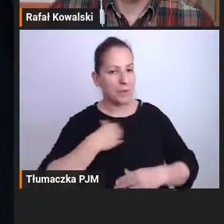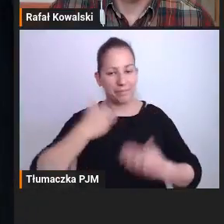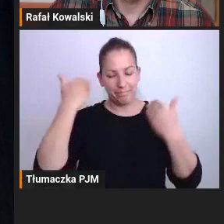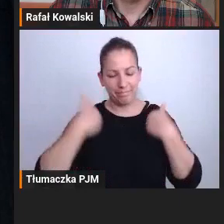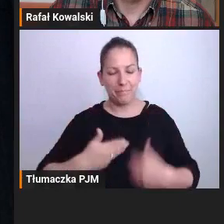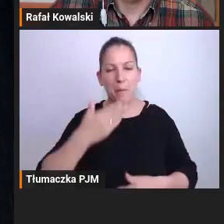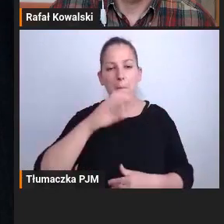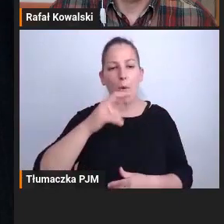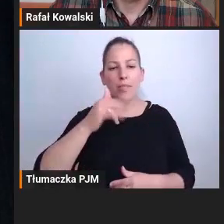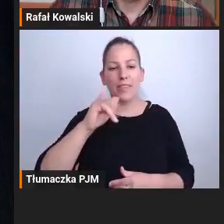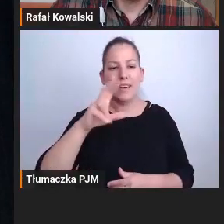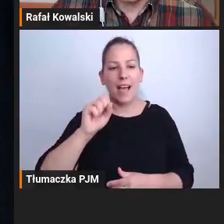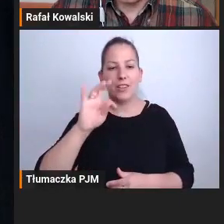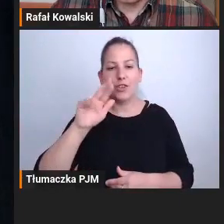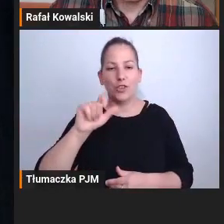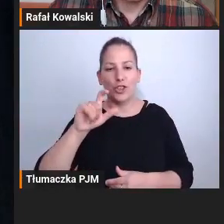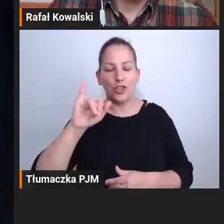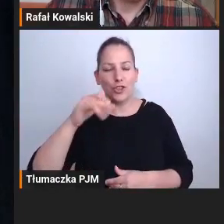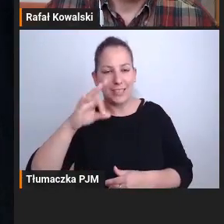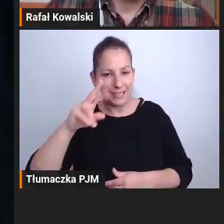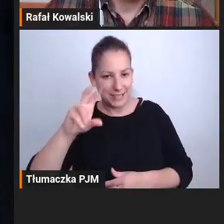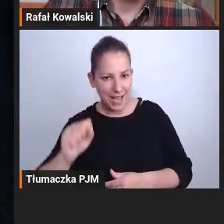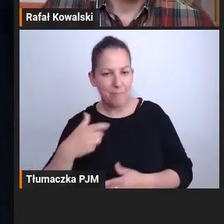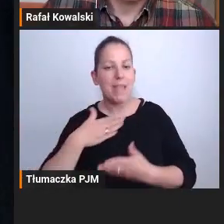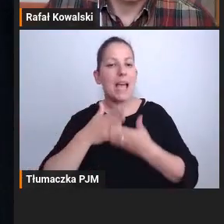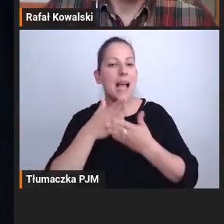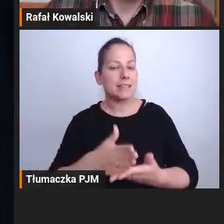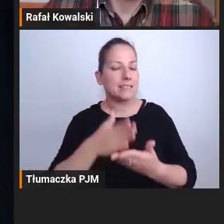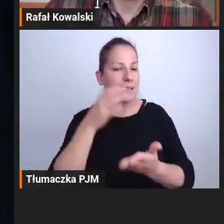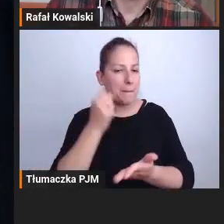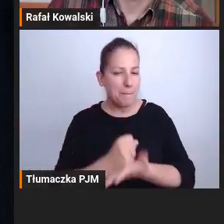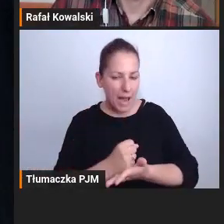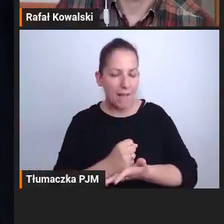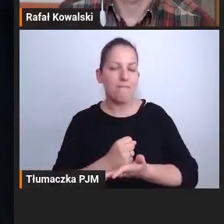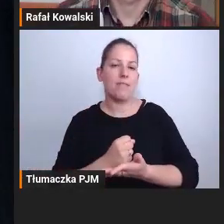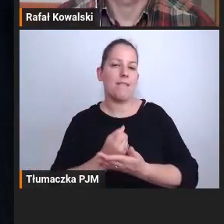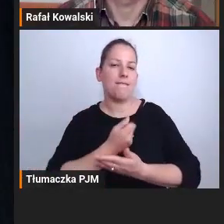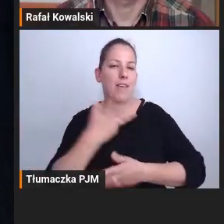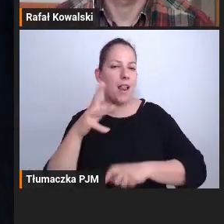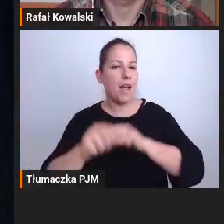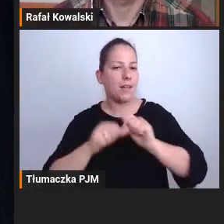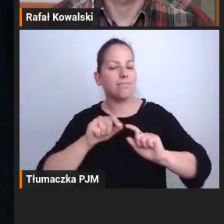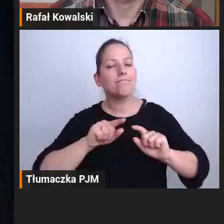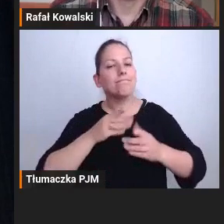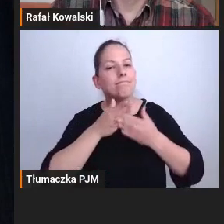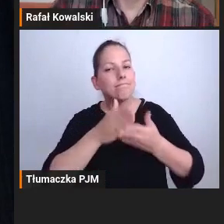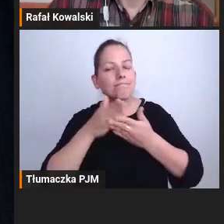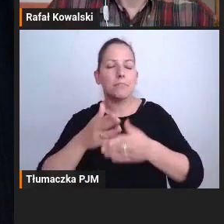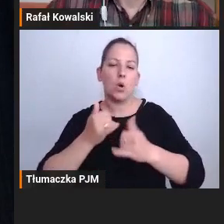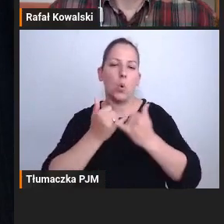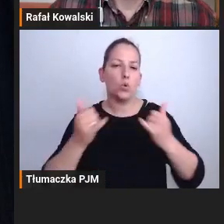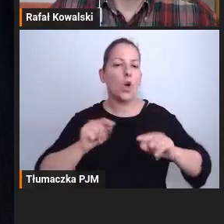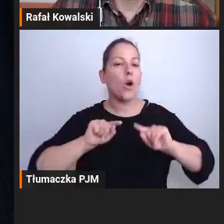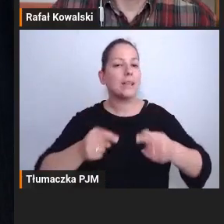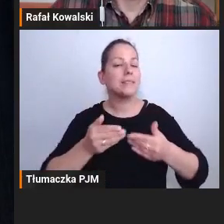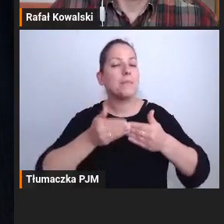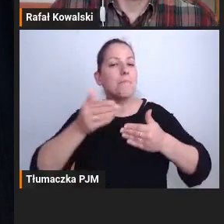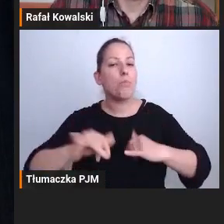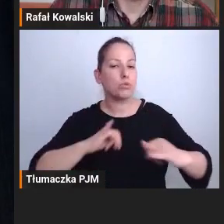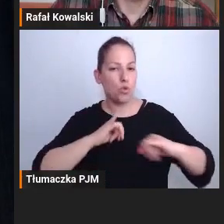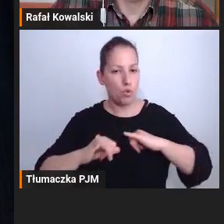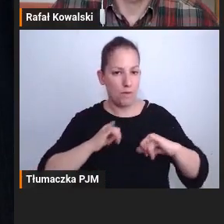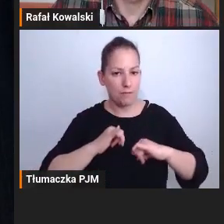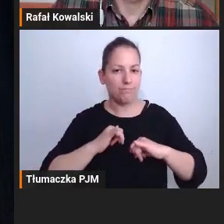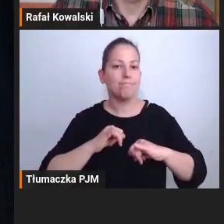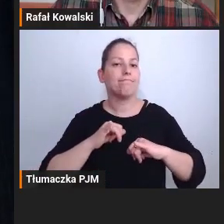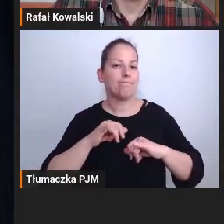Monika Trzcińska. Jestem radcą prawnym. Od wielu lat doradzam organizacjom pozarządowym